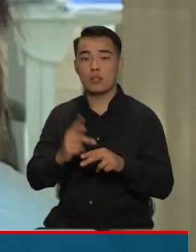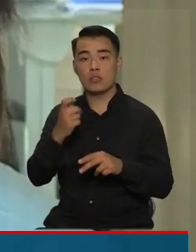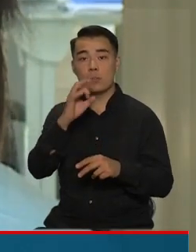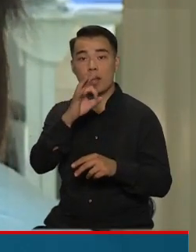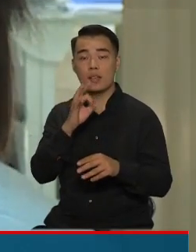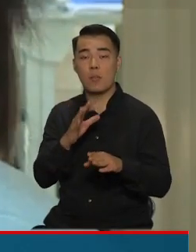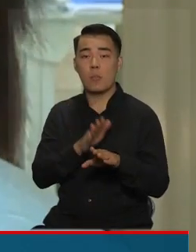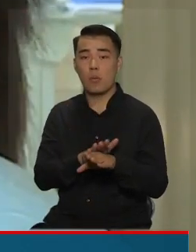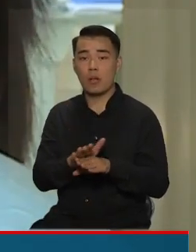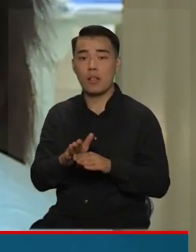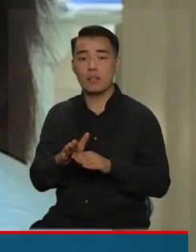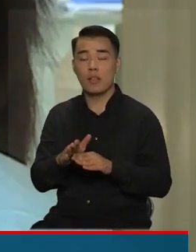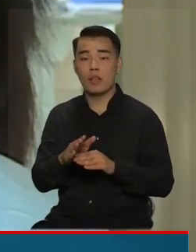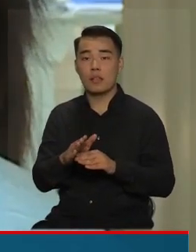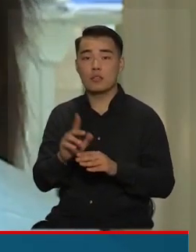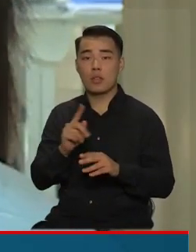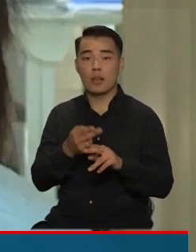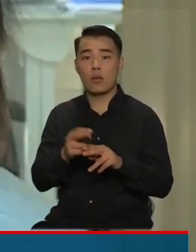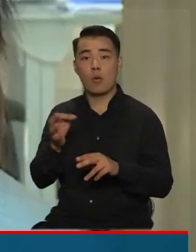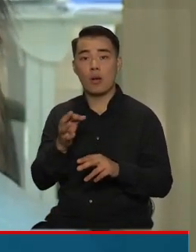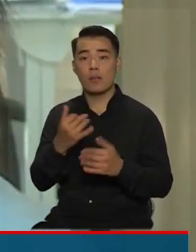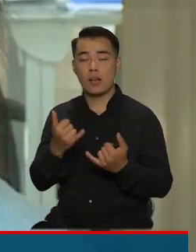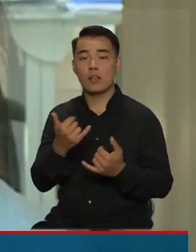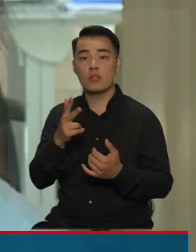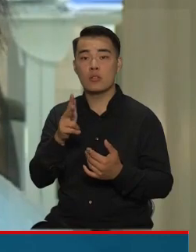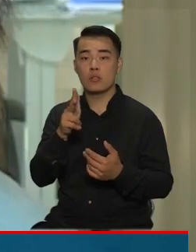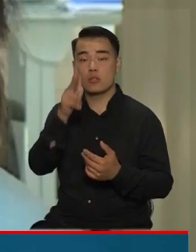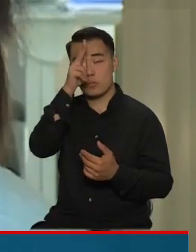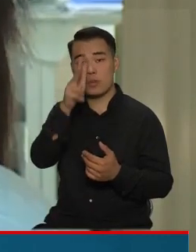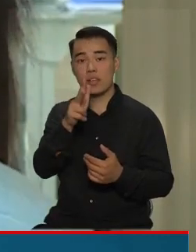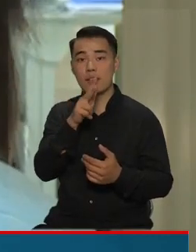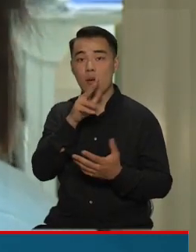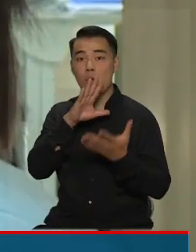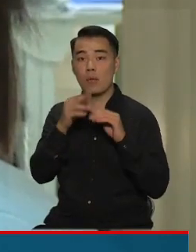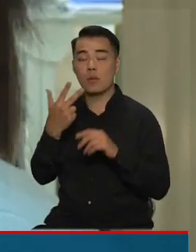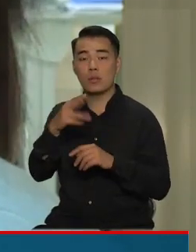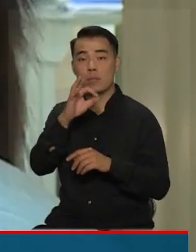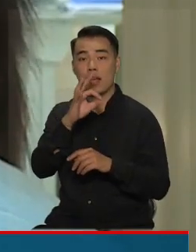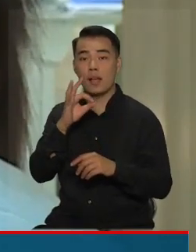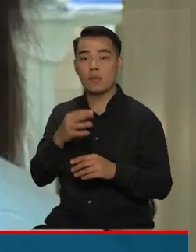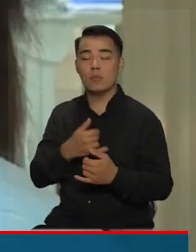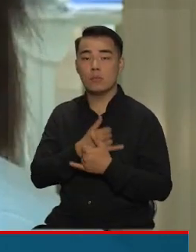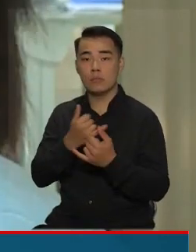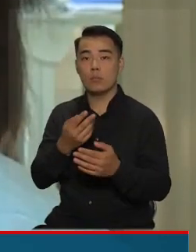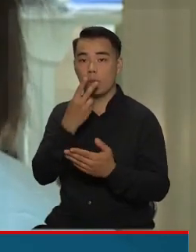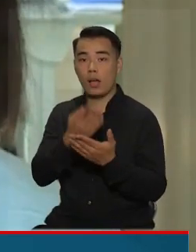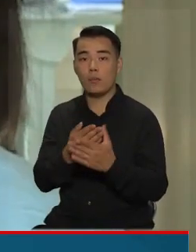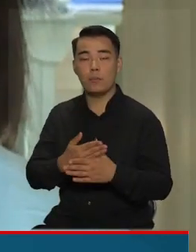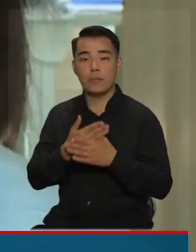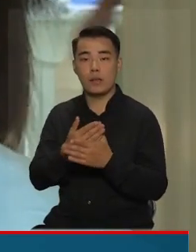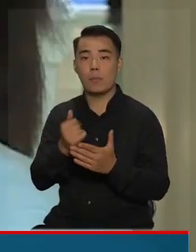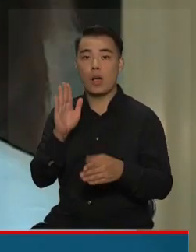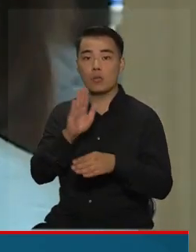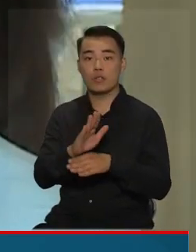100% қамтамасыз етпесе де, облыс халқының 3 айлық қажеттілігінің 30% қамтамасыз ету тапсырмасы